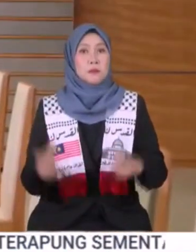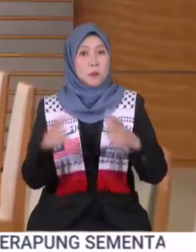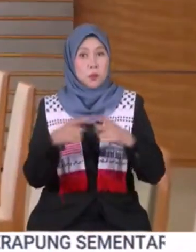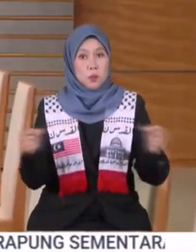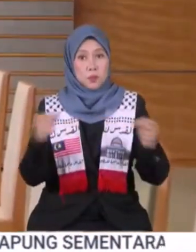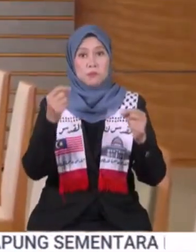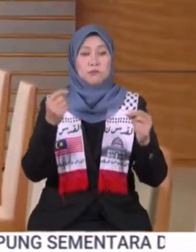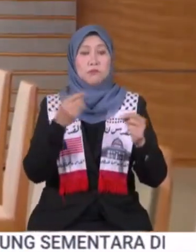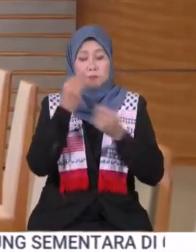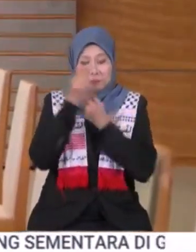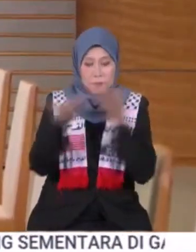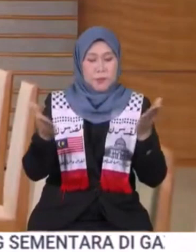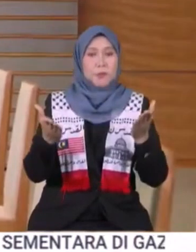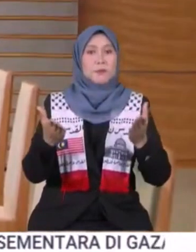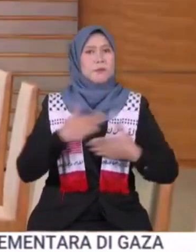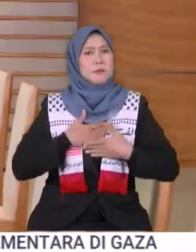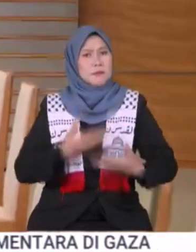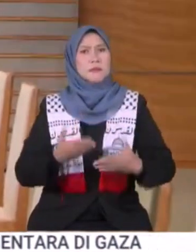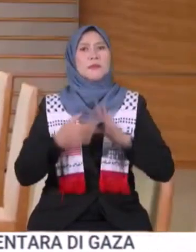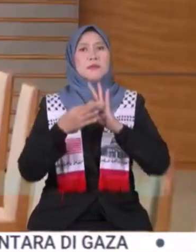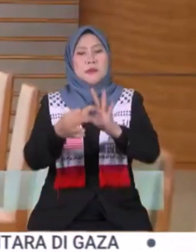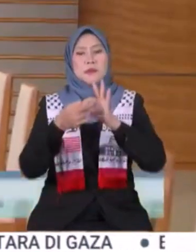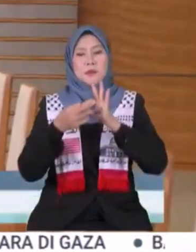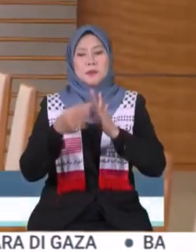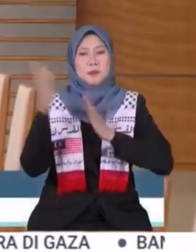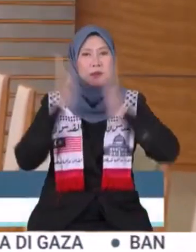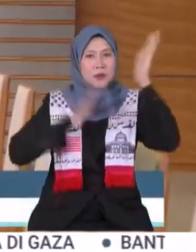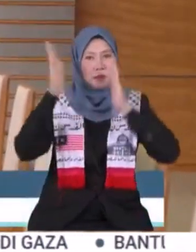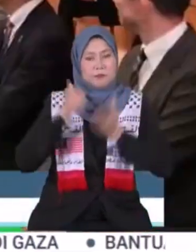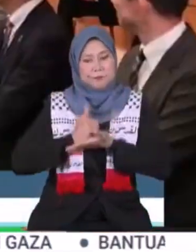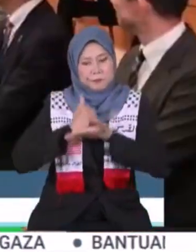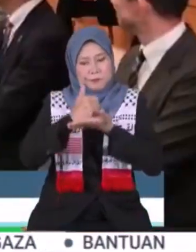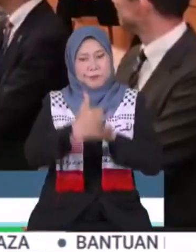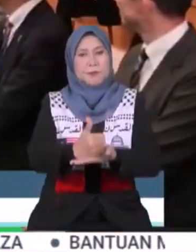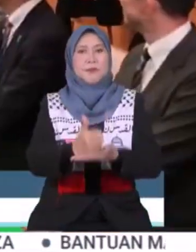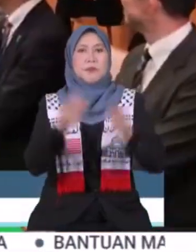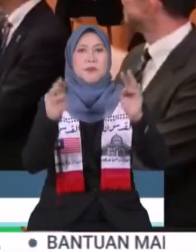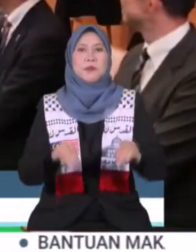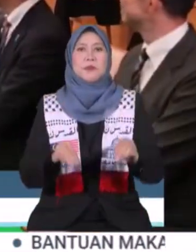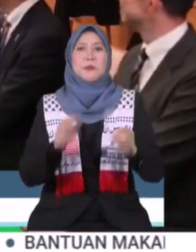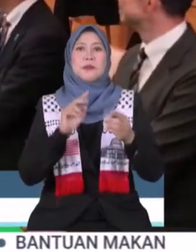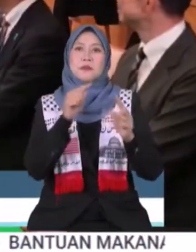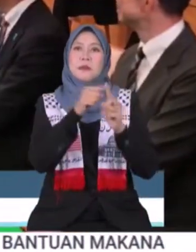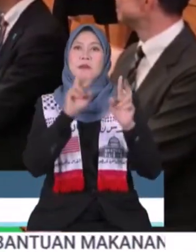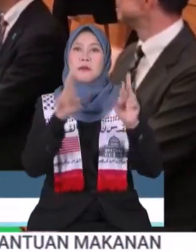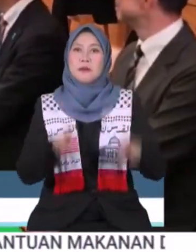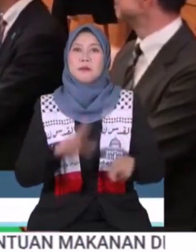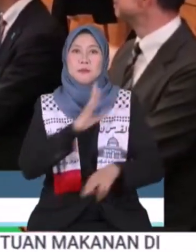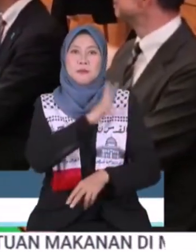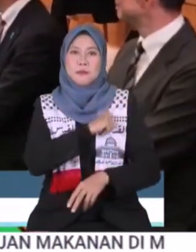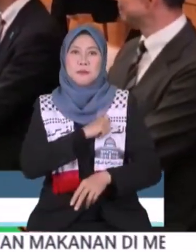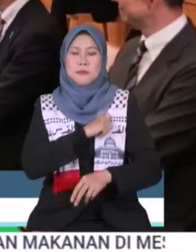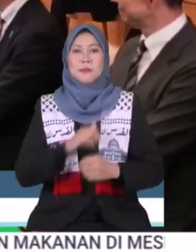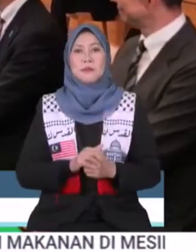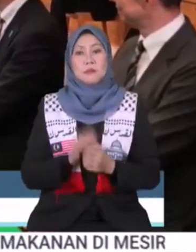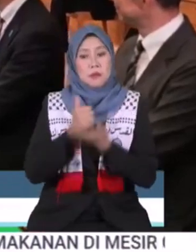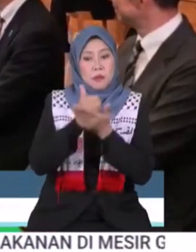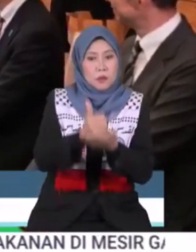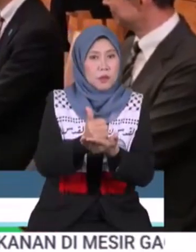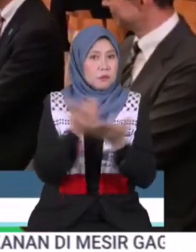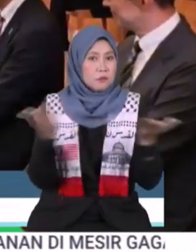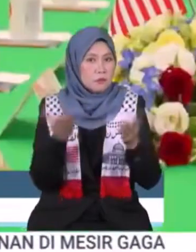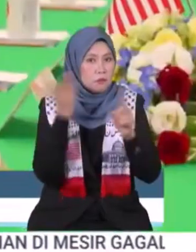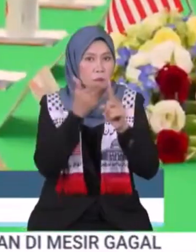Jepun menyatakan kesudian untuk bekerjasama dengan Malaysia bagi menghulurkan bantuan kemanusiaan kepada rakyat Palestin. Bantuan merangkumi